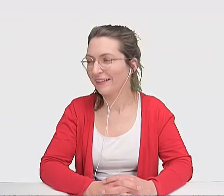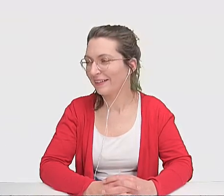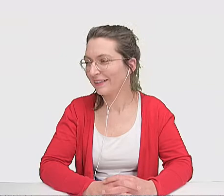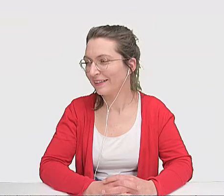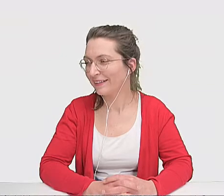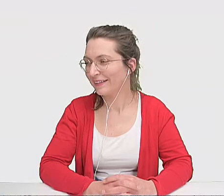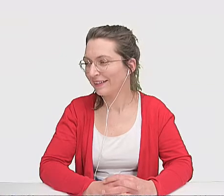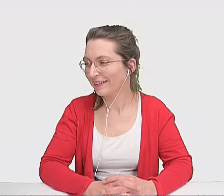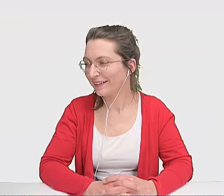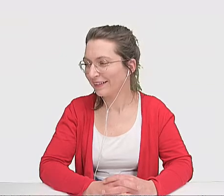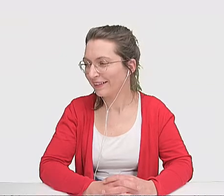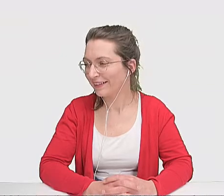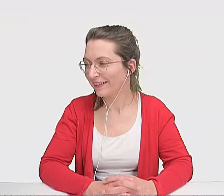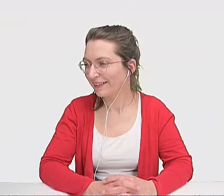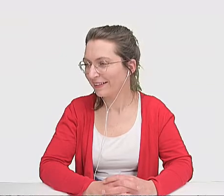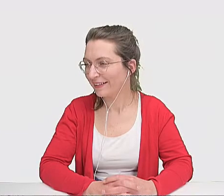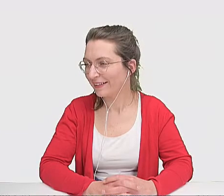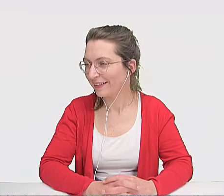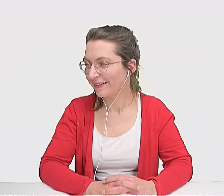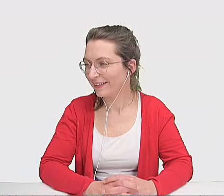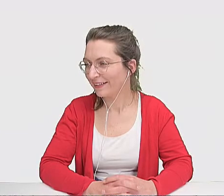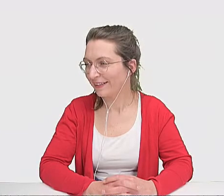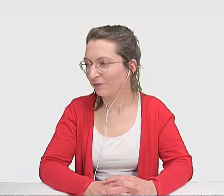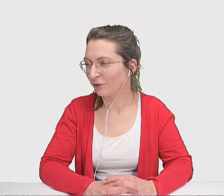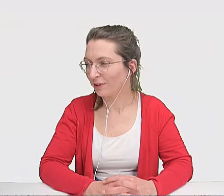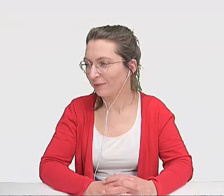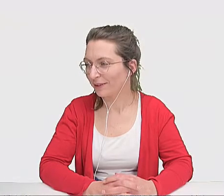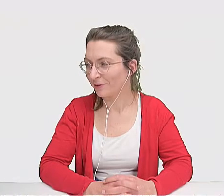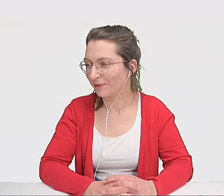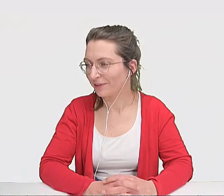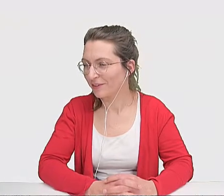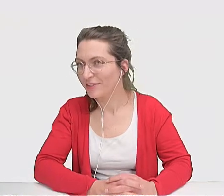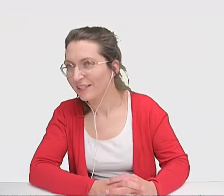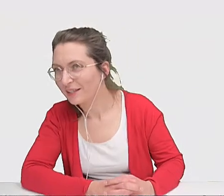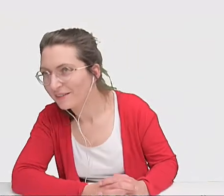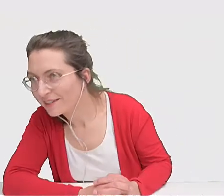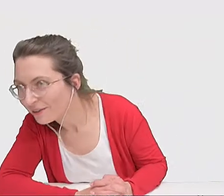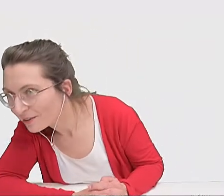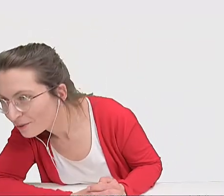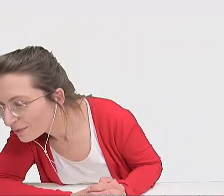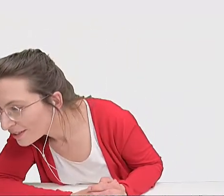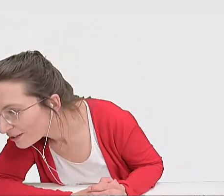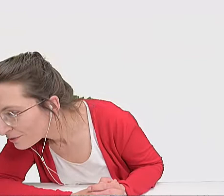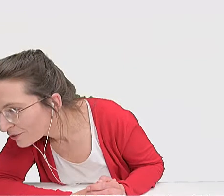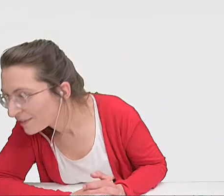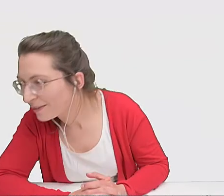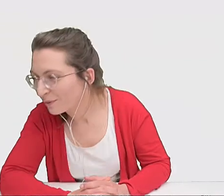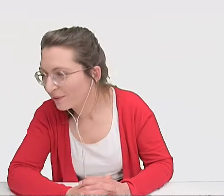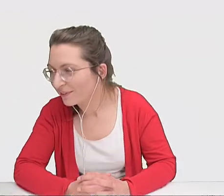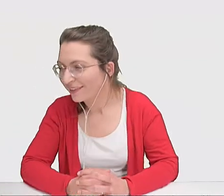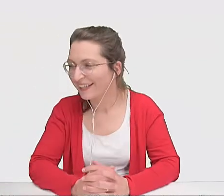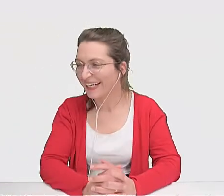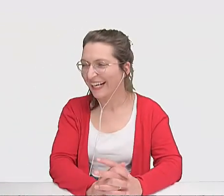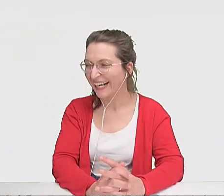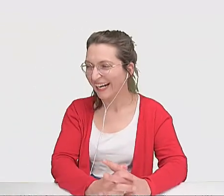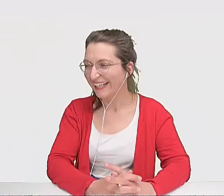ein bisschen klein im Bild. Mal gucken, ob ich die größer kriege. Ja, ja, wunderbar, gut. Weil sonst hätte ich jetzt hier auch aus dem Bild raus verschwinden